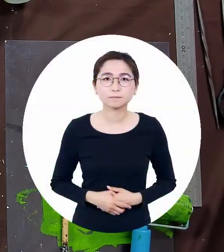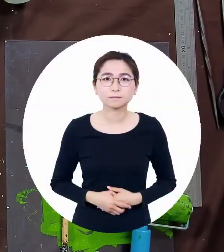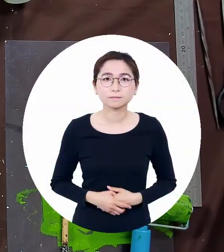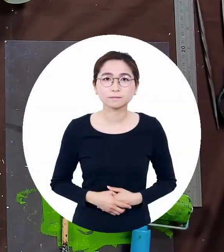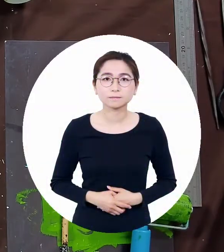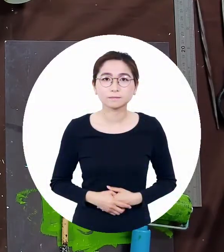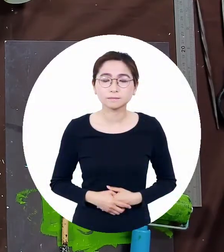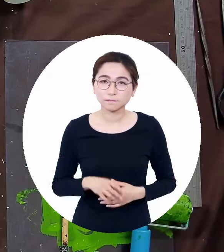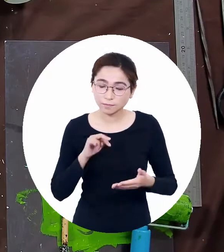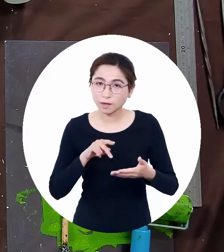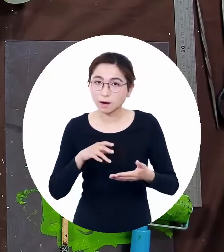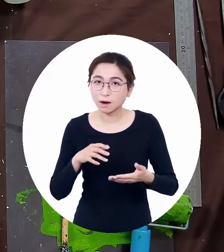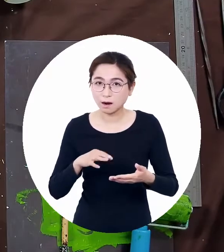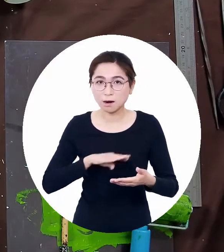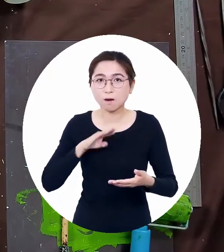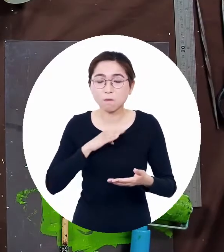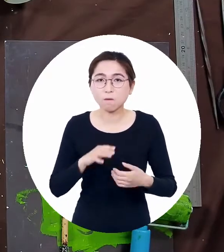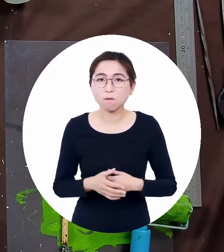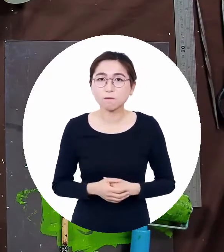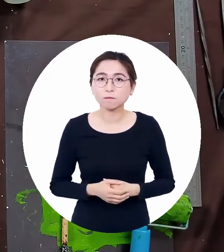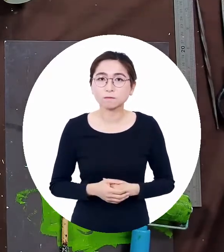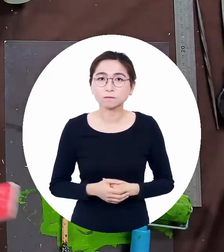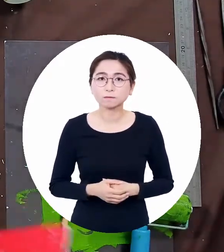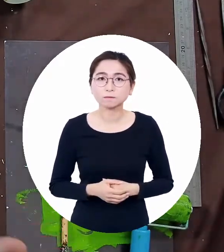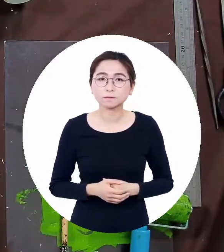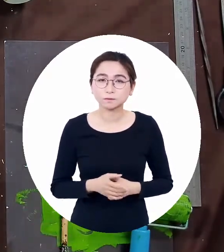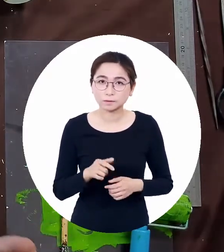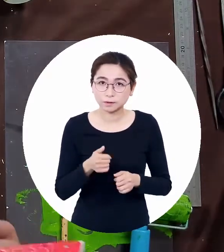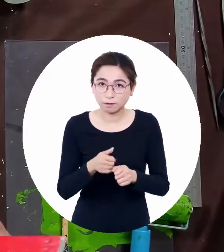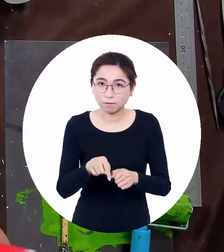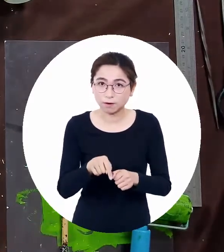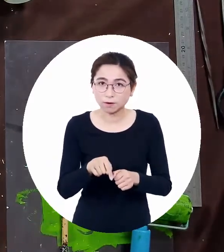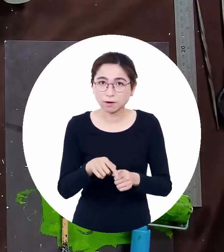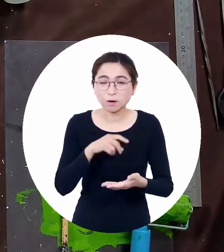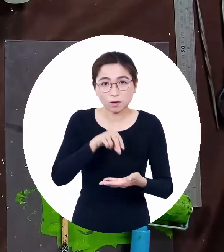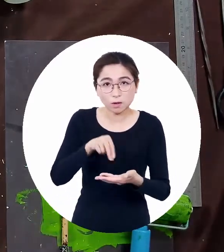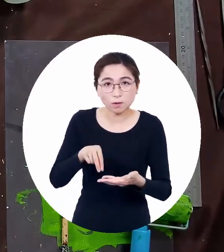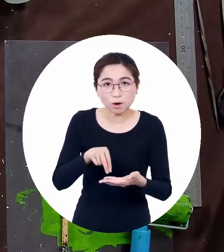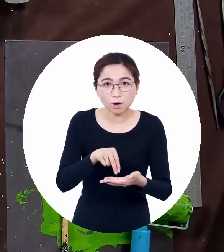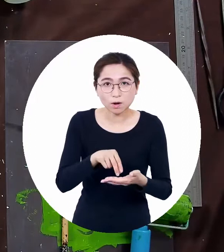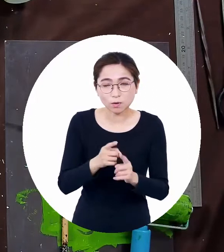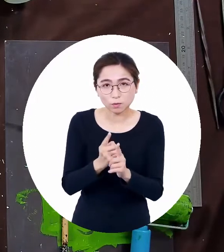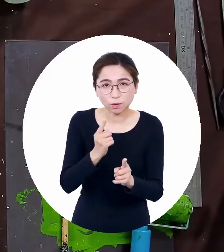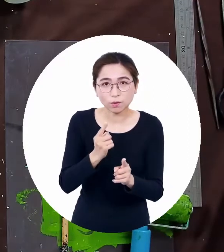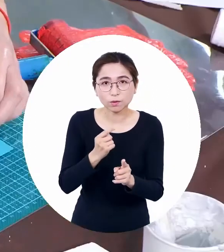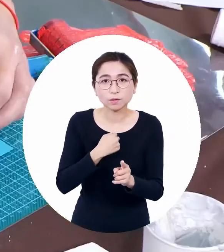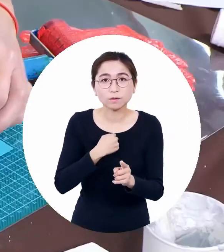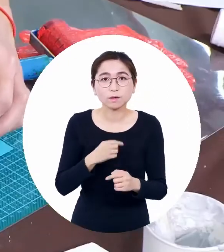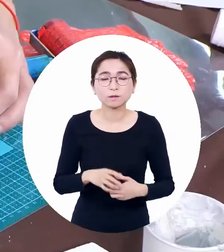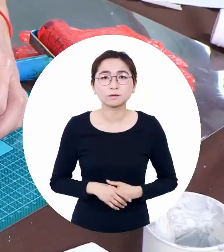OK， 咁應該夠密。咁我哋又要跟翻個位置啦，可以 chop 人就係咁啦，我對翻位